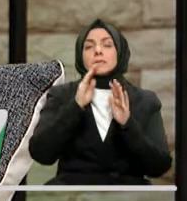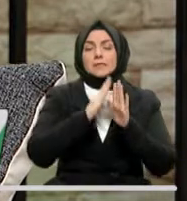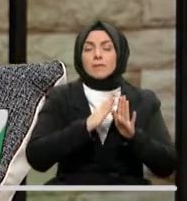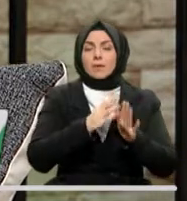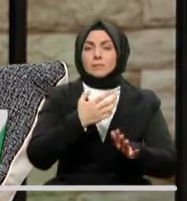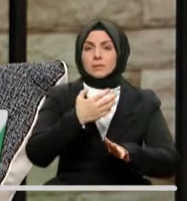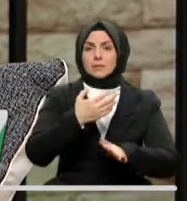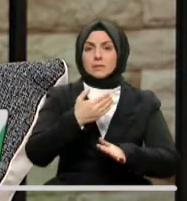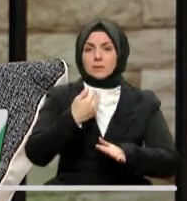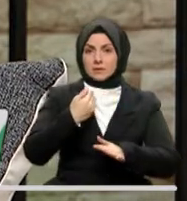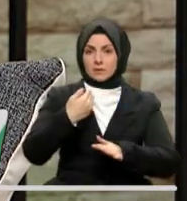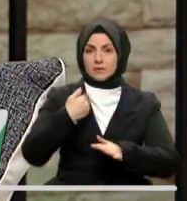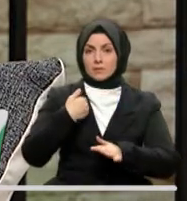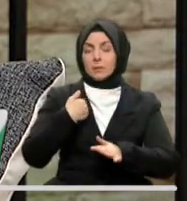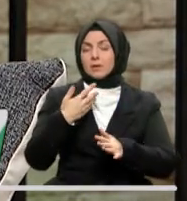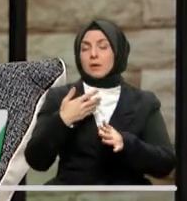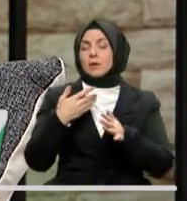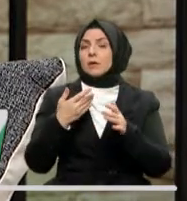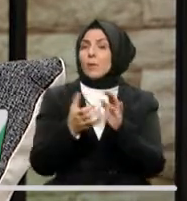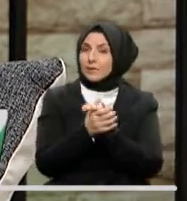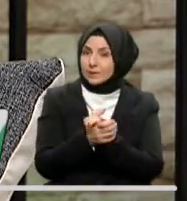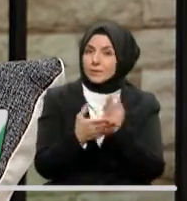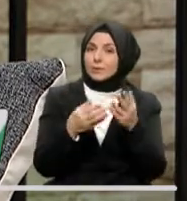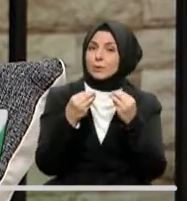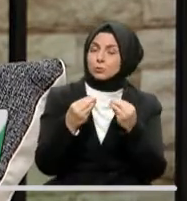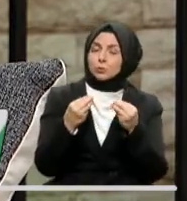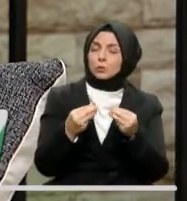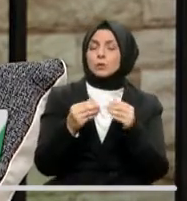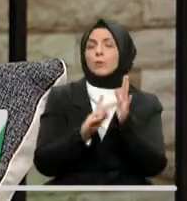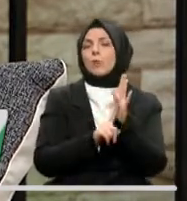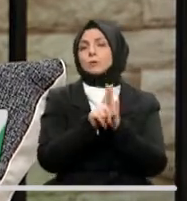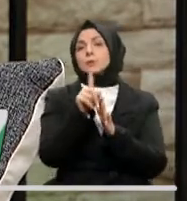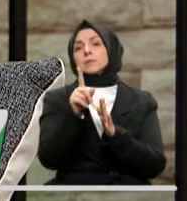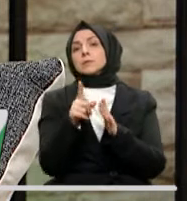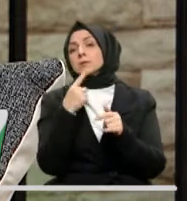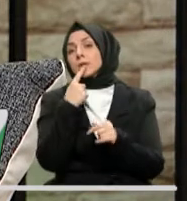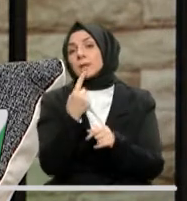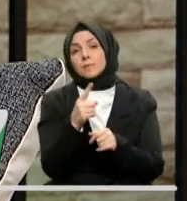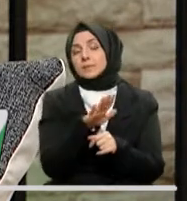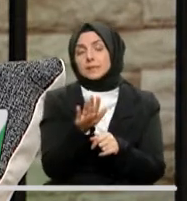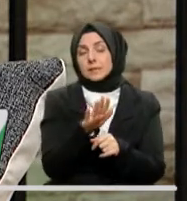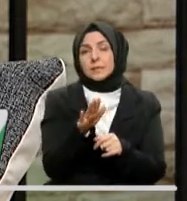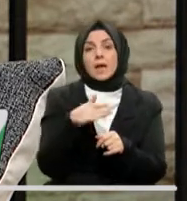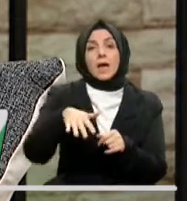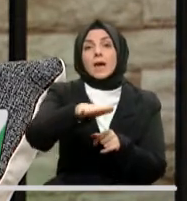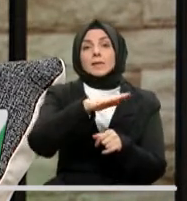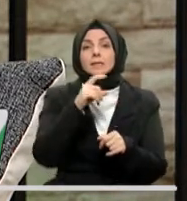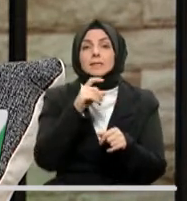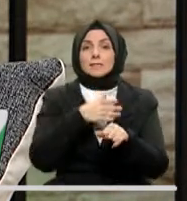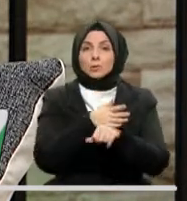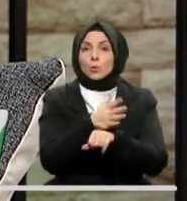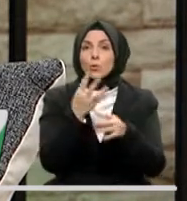değil bu zaten gerçekçi de bir şey değil yani herkes sizi sevemez herkes Sizin doğru olduğumuzu düşünemez Evet sizi bu hayatta